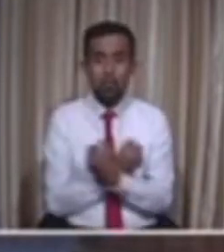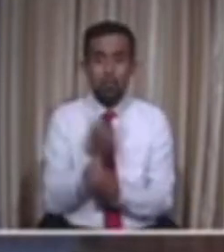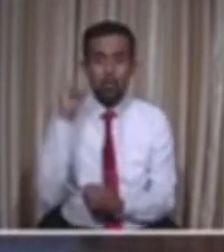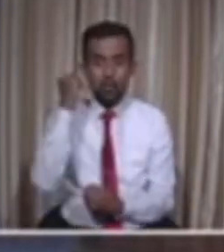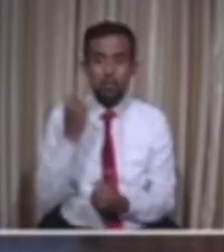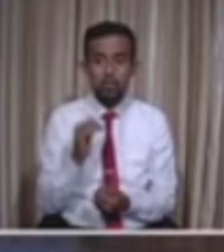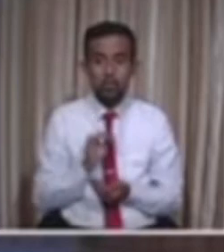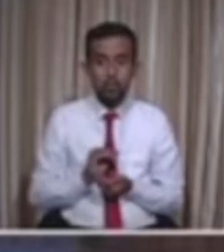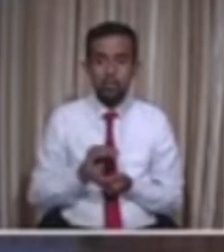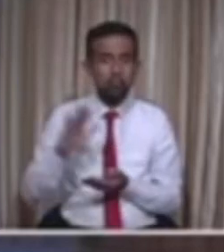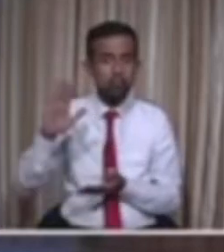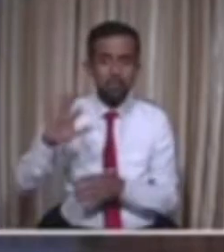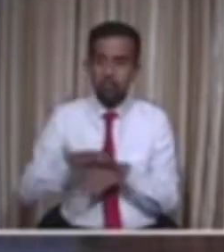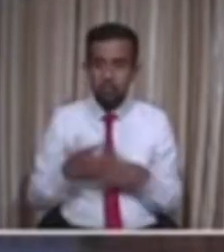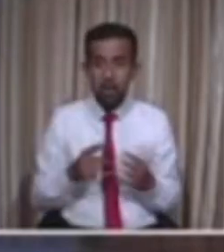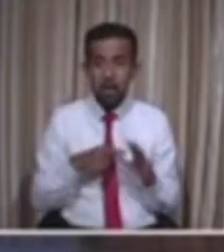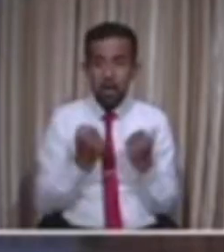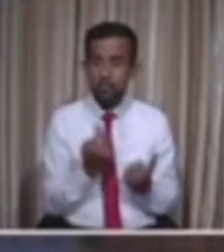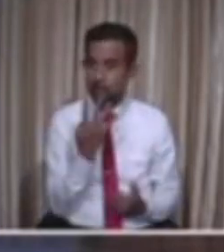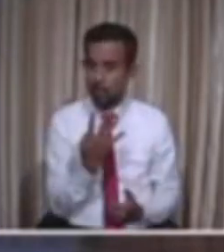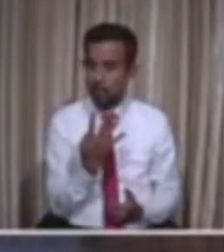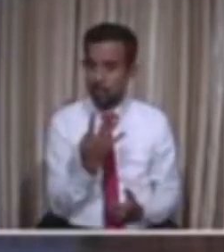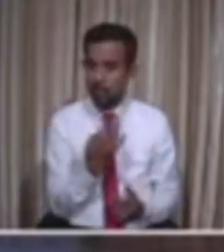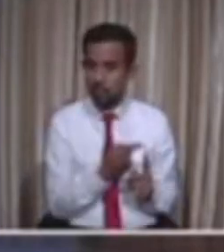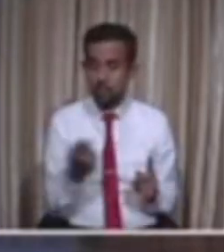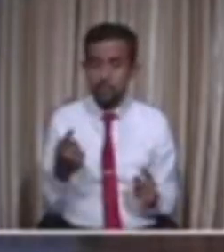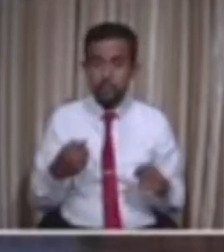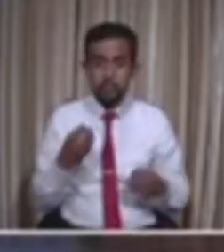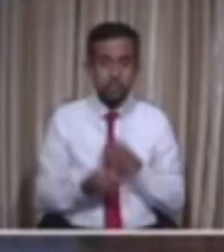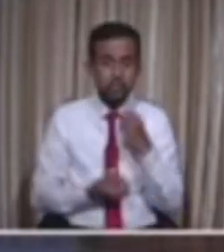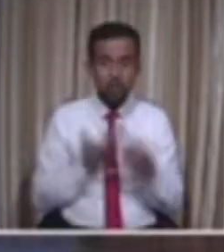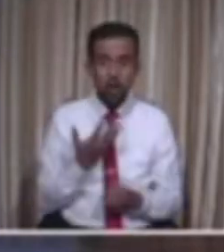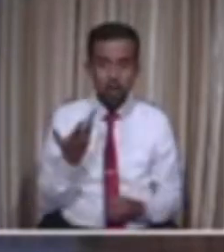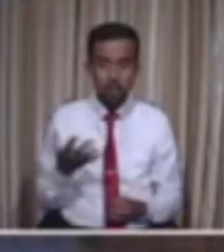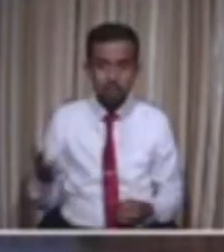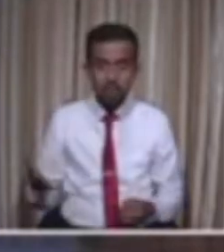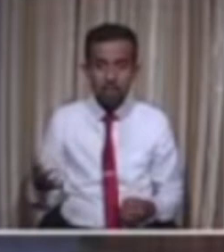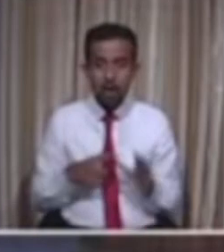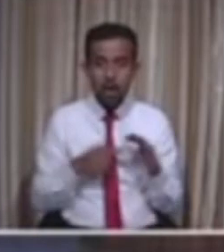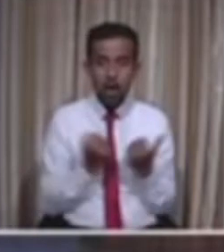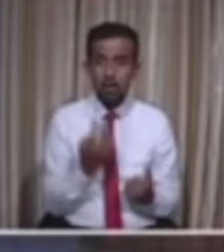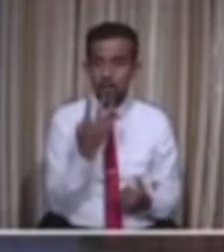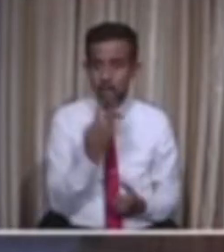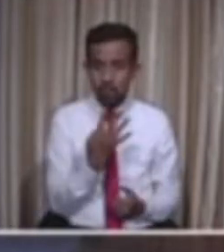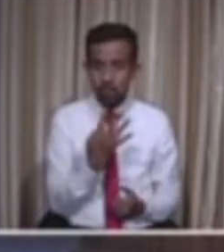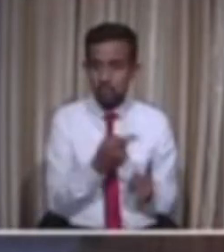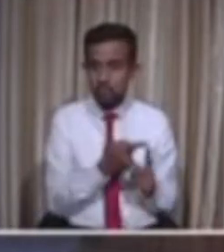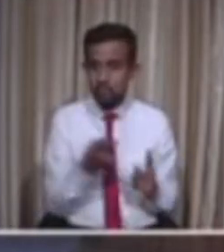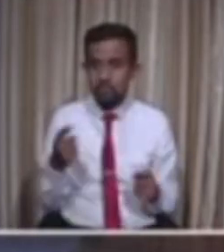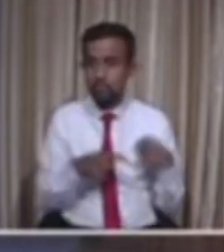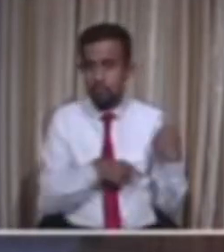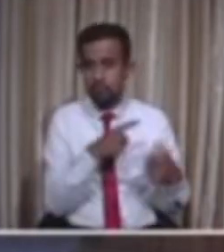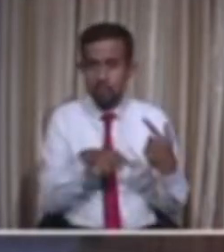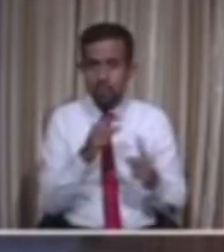ආරක්ෂාවට අරගෙන තිබ්බේ නැහැ. හැබැයි අප්‍රේල් 4 වෙනිදා ඉඳලා මේ ප්‍රකෝපකාරී හැසිරීම තිබ්බා. අප්‍රේල් 4 වෙනිදා ඉඳලා දිගින් දිගටම